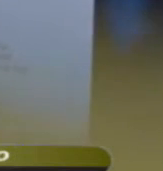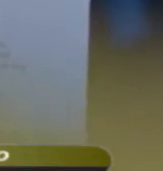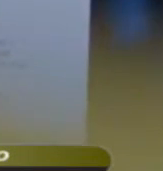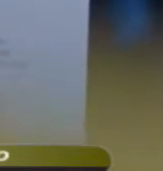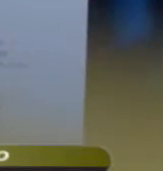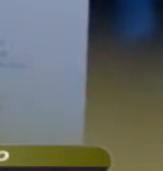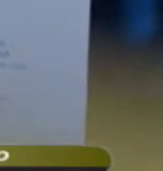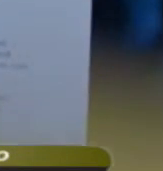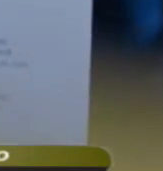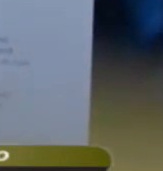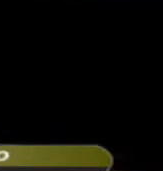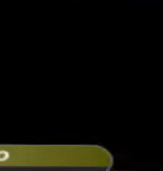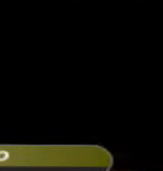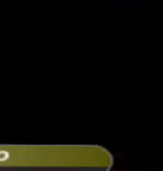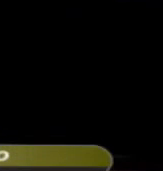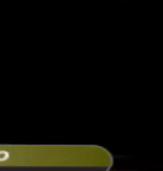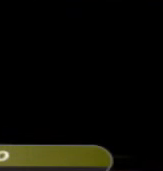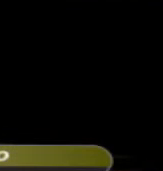Maria,